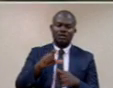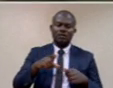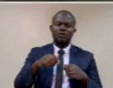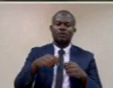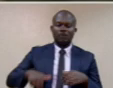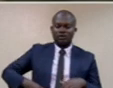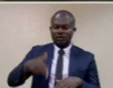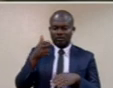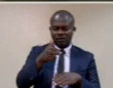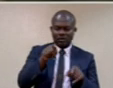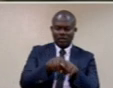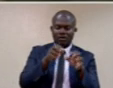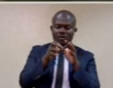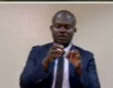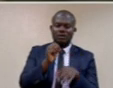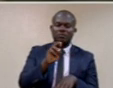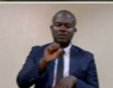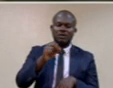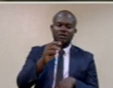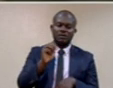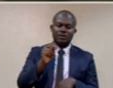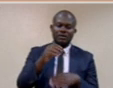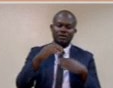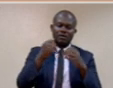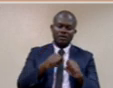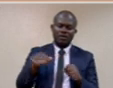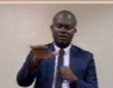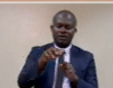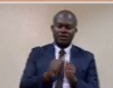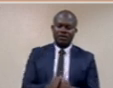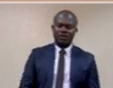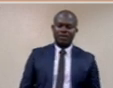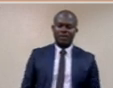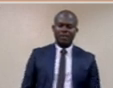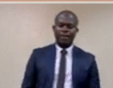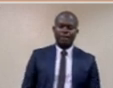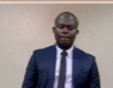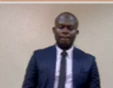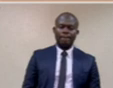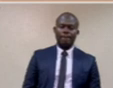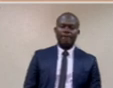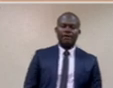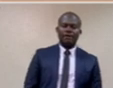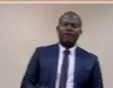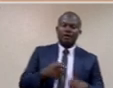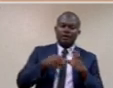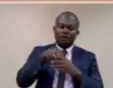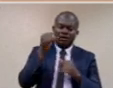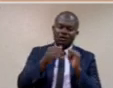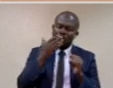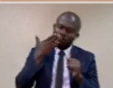imbunda nk'uko bisobanurwa na Mbarushimana Jean Baptiste nawe waharokokeye abihaye Imana bose ntibari babi ariko nasohoreza ku